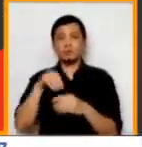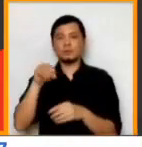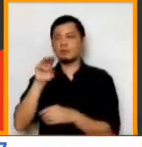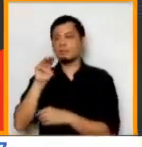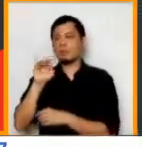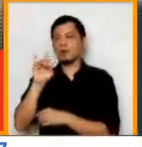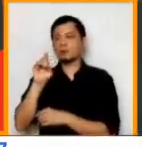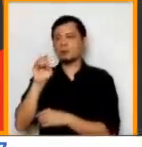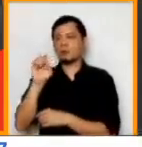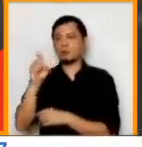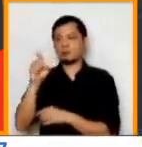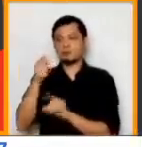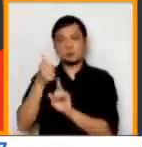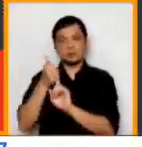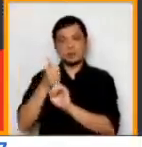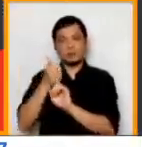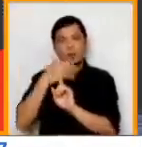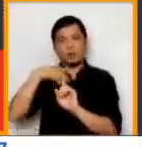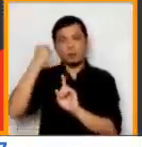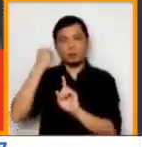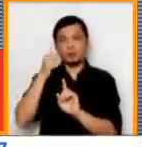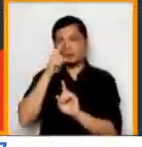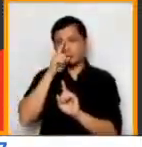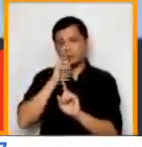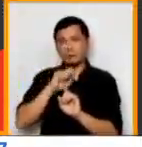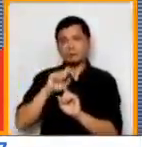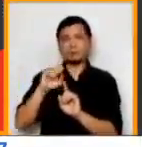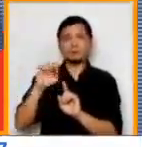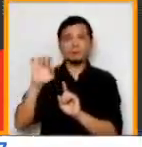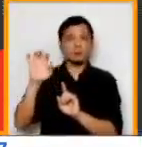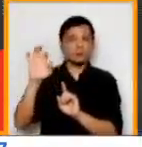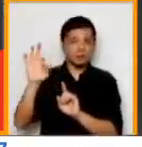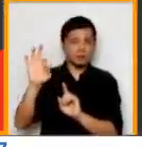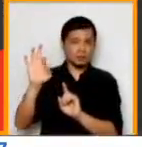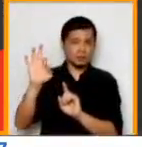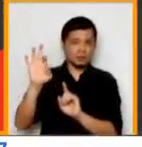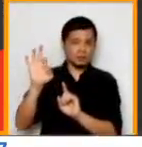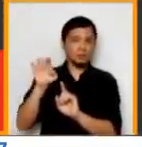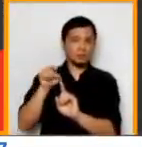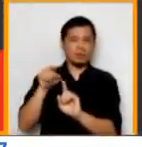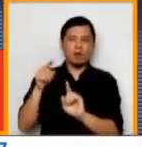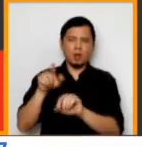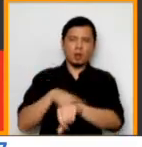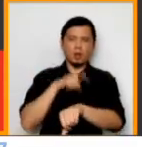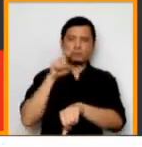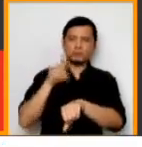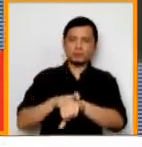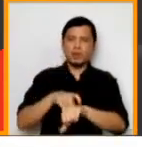19 na taong gulang na. Halos 5 taon tumagal ang court battle kaugnay nito.